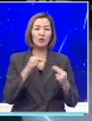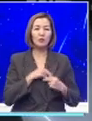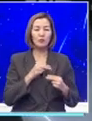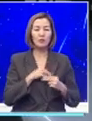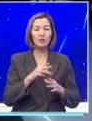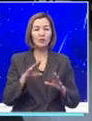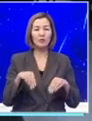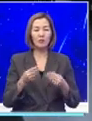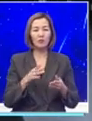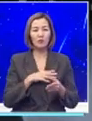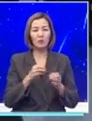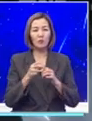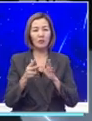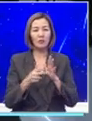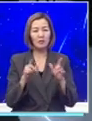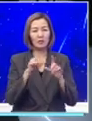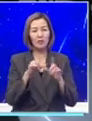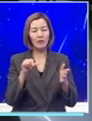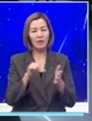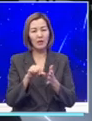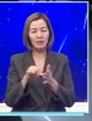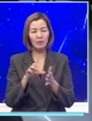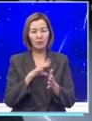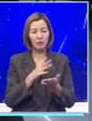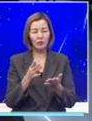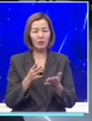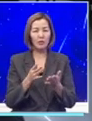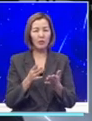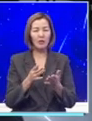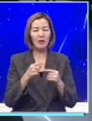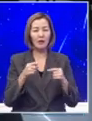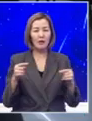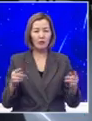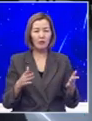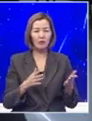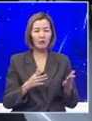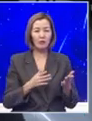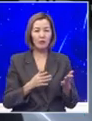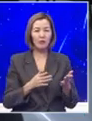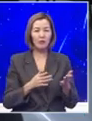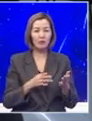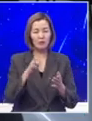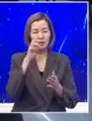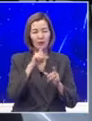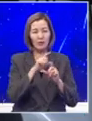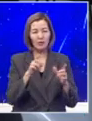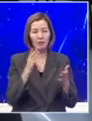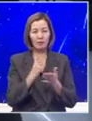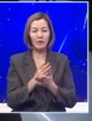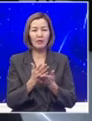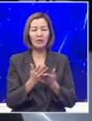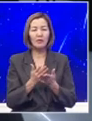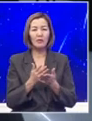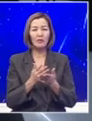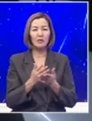бойынша 18 мекеме қатысып отыр. Оның ішінде әртүрлі және мемлекеттік мекемелер бар,